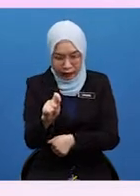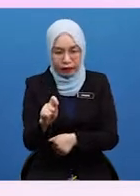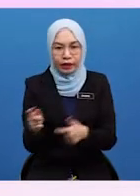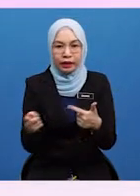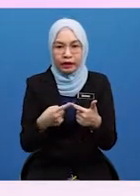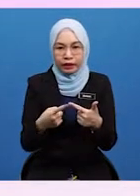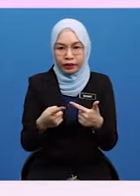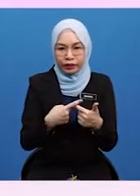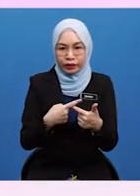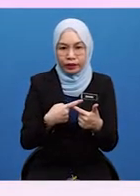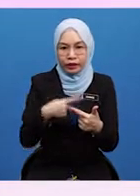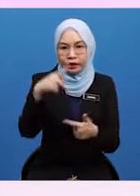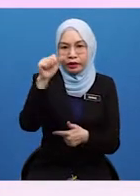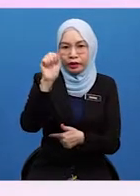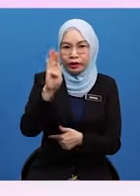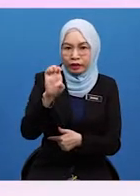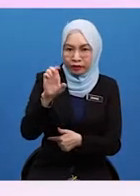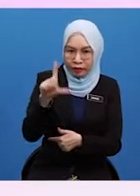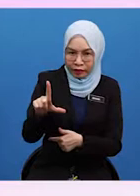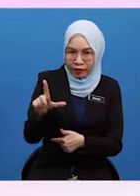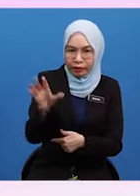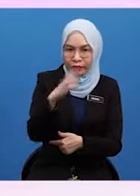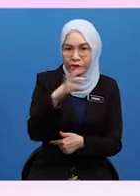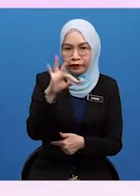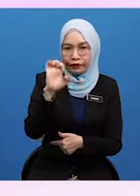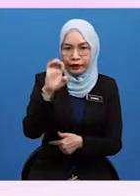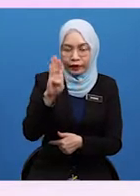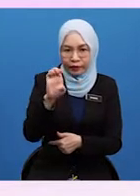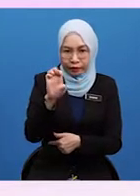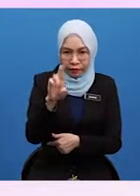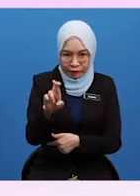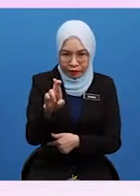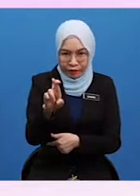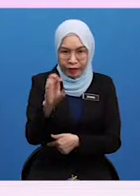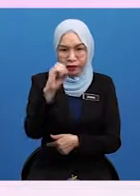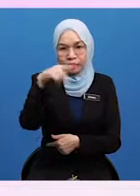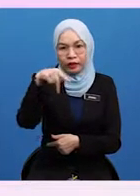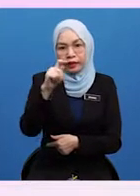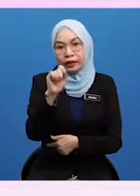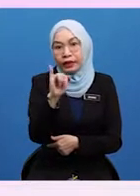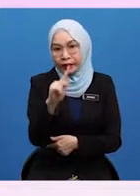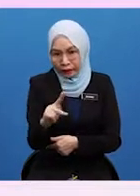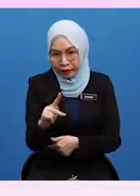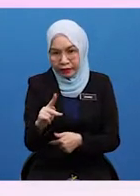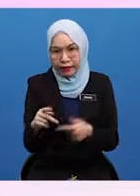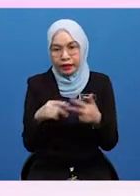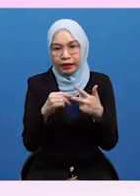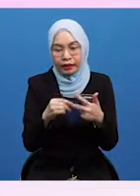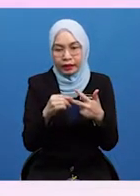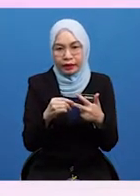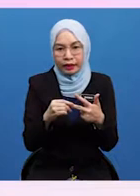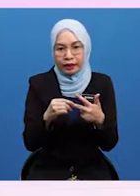kabel fiber optic ketiga teleportasi keempat syari'at telekomunikasi